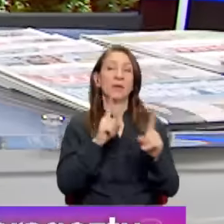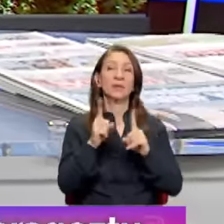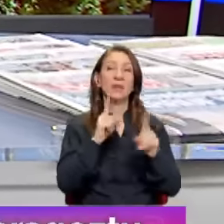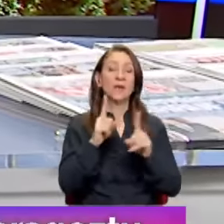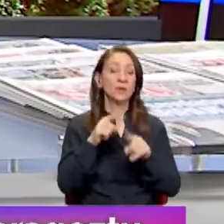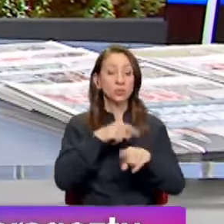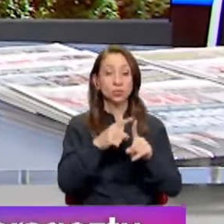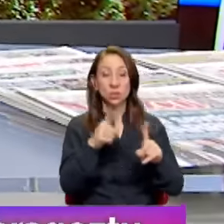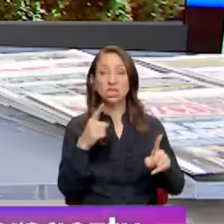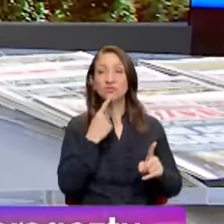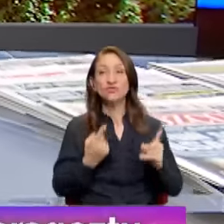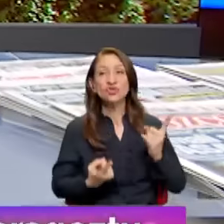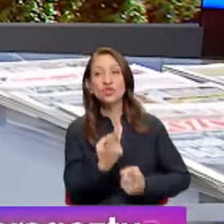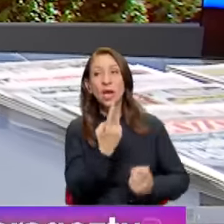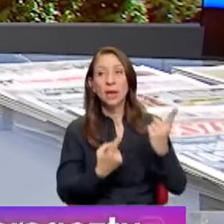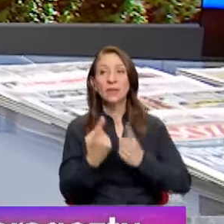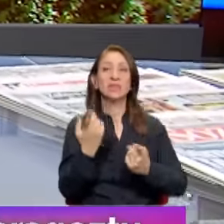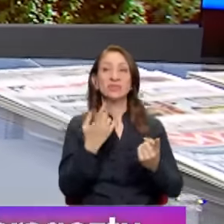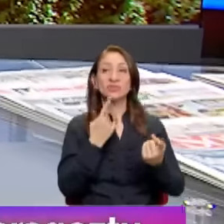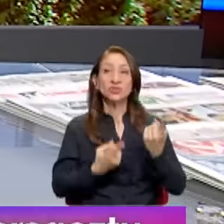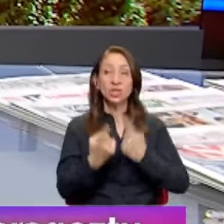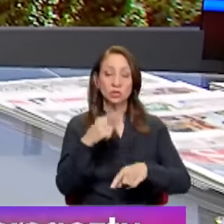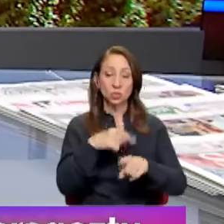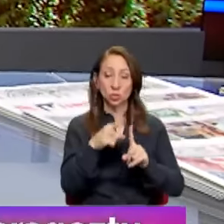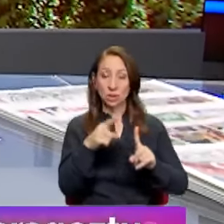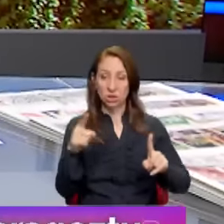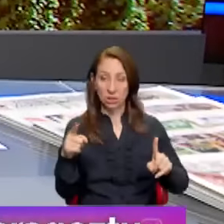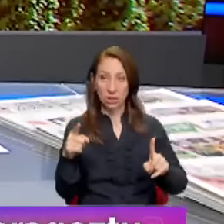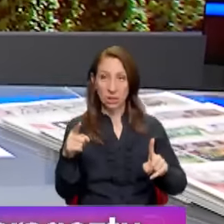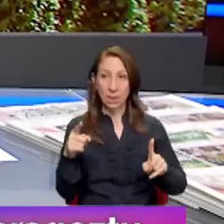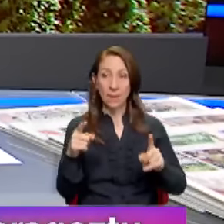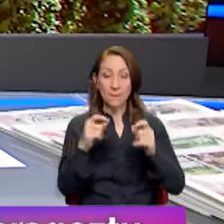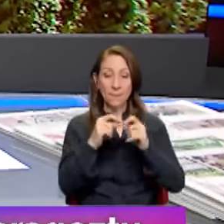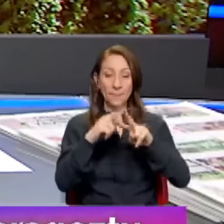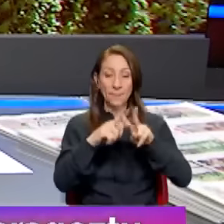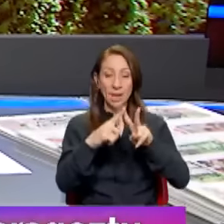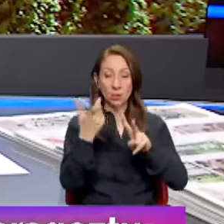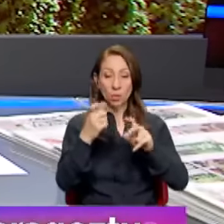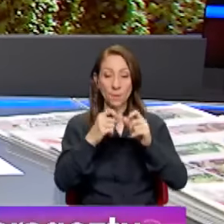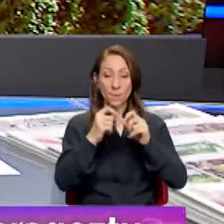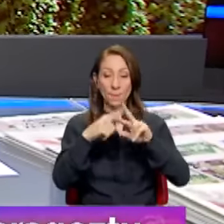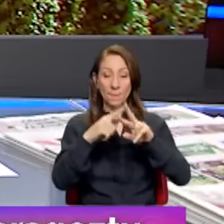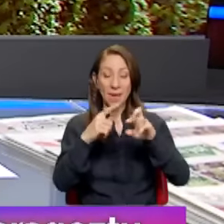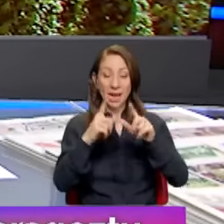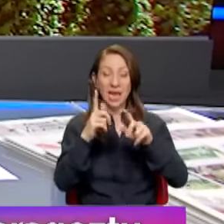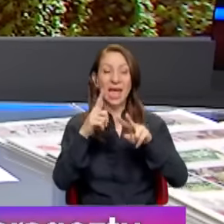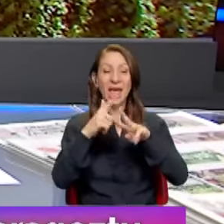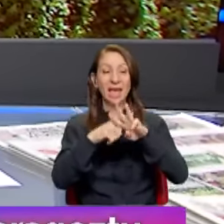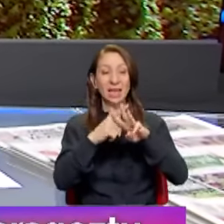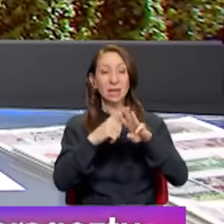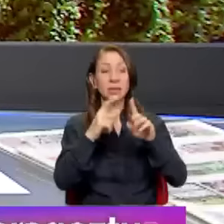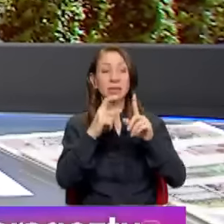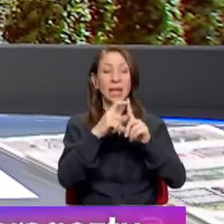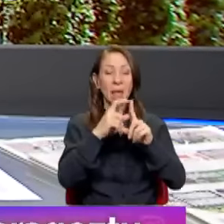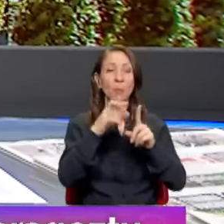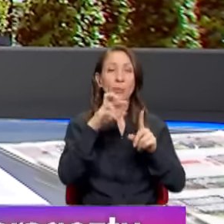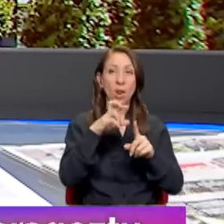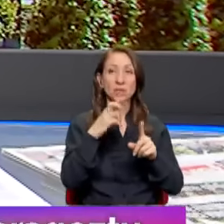dava süreci şikayet ve şikayet süreciydi Banu parlak Dilan Polat Engin Polat hakkındaki